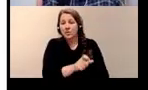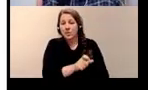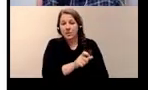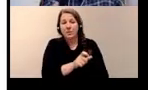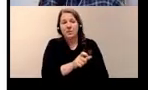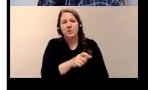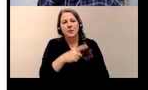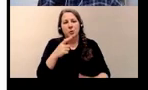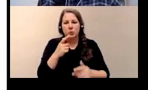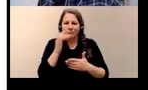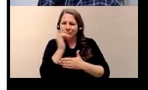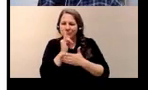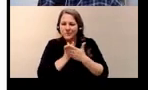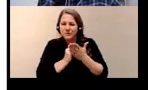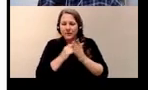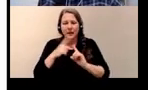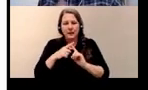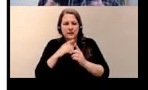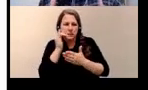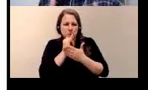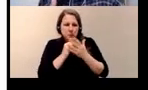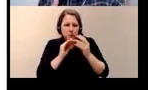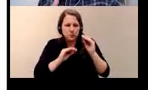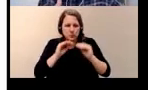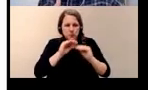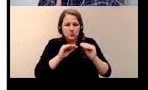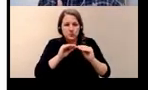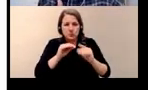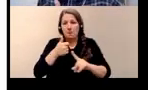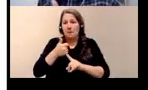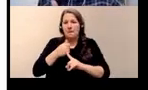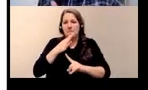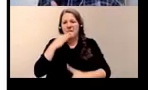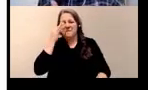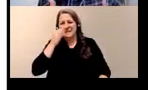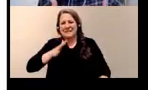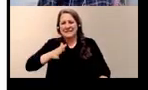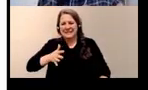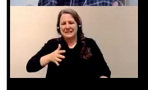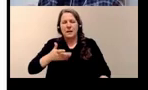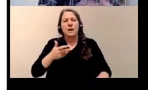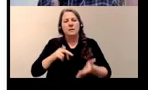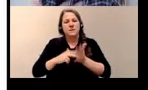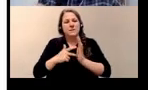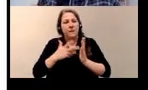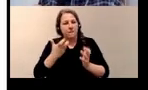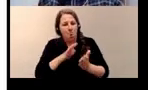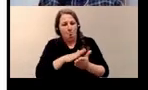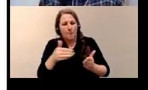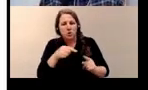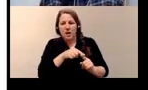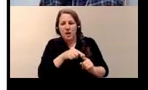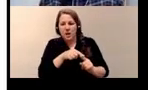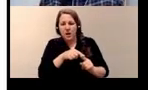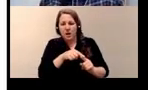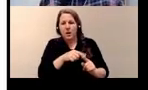l'un des techniciens qui, ne parlant pas très bien français, souhaite avoir un objet qui lui permet justement d'expliquer